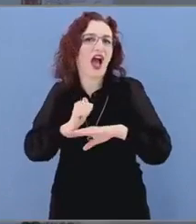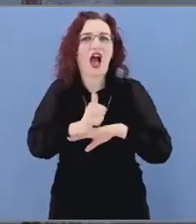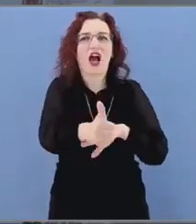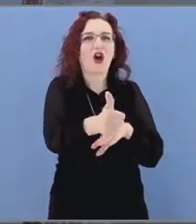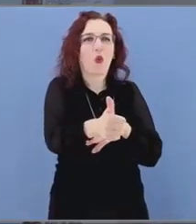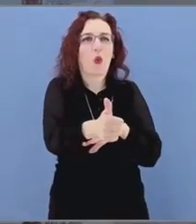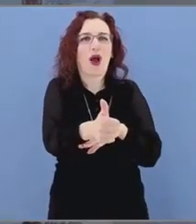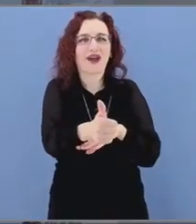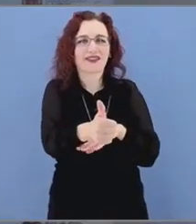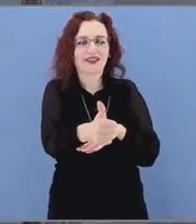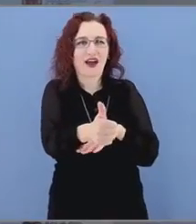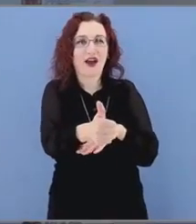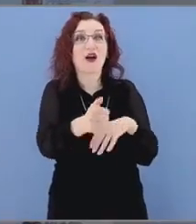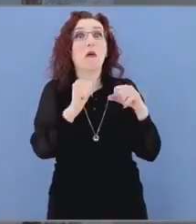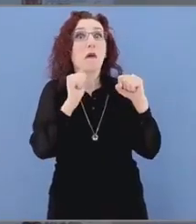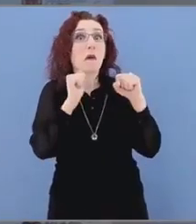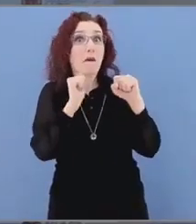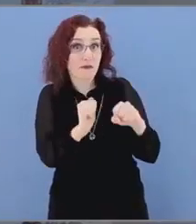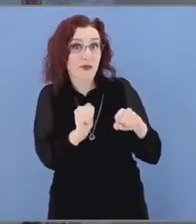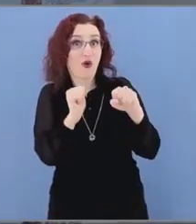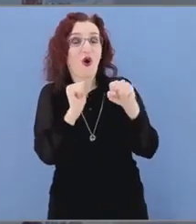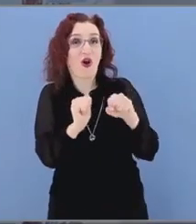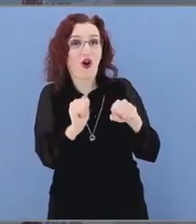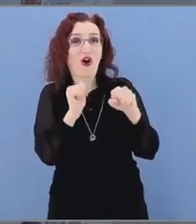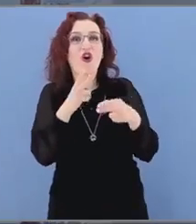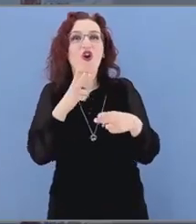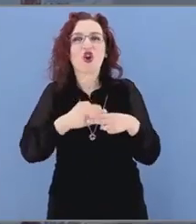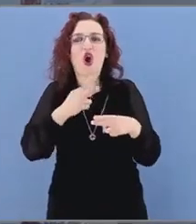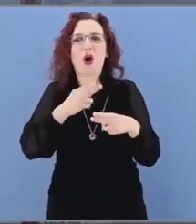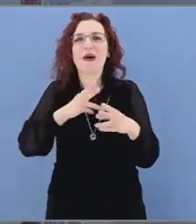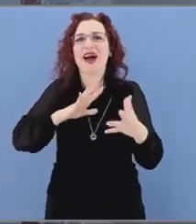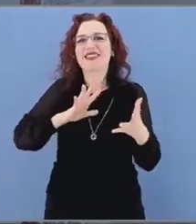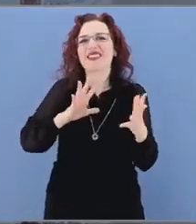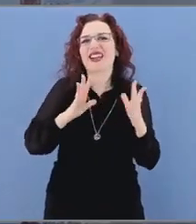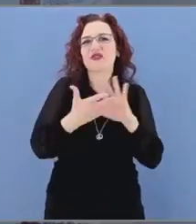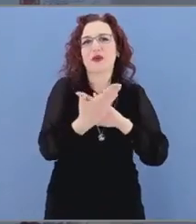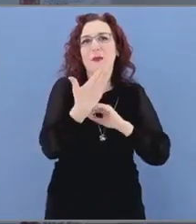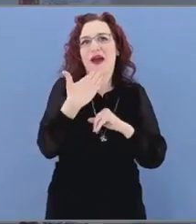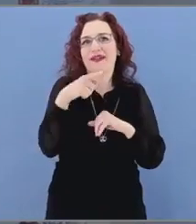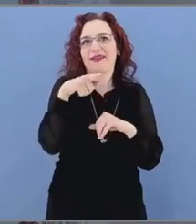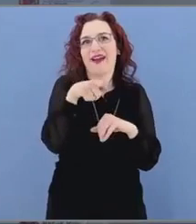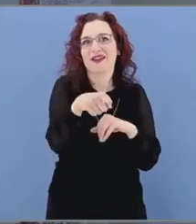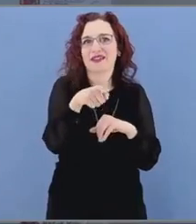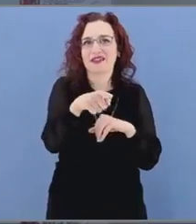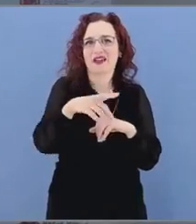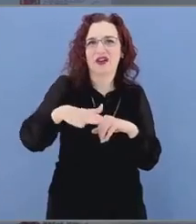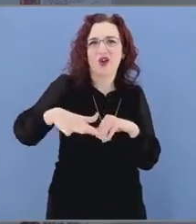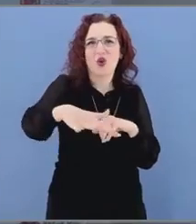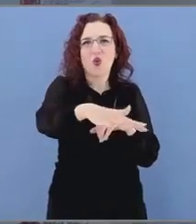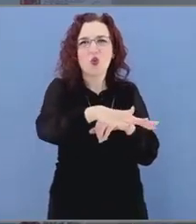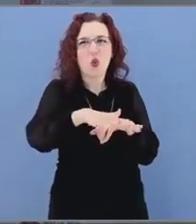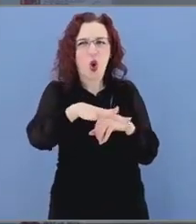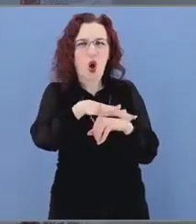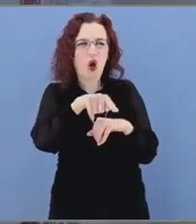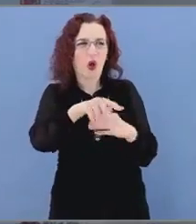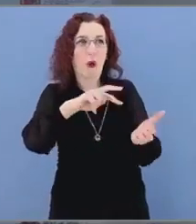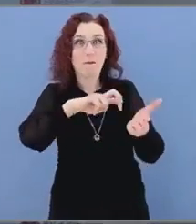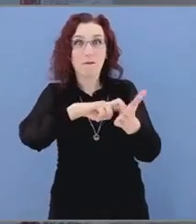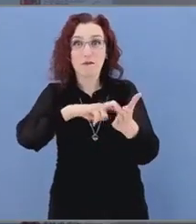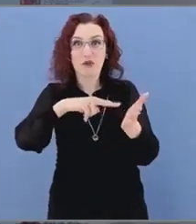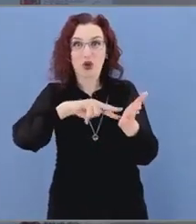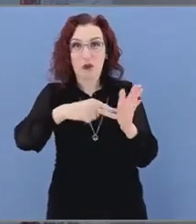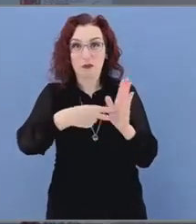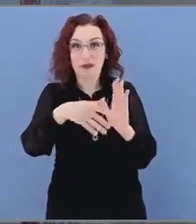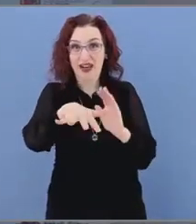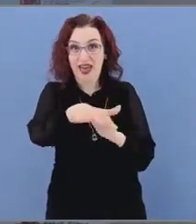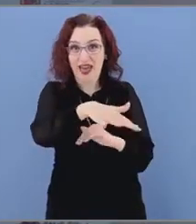possibile trasformazione di Roma, da luogo dei problemi al luogo di sperimentazione